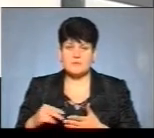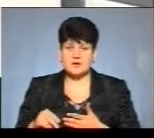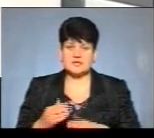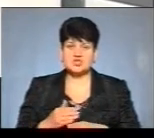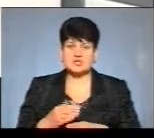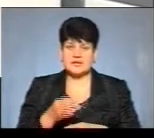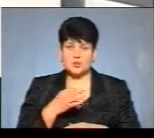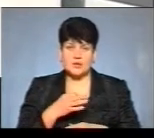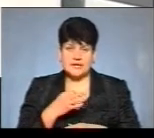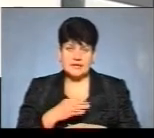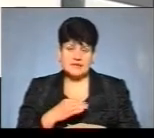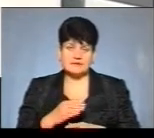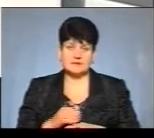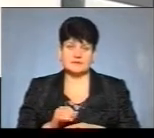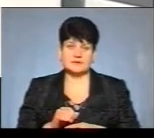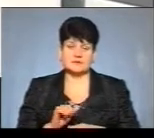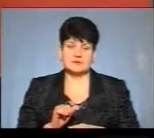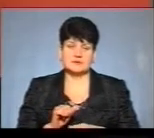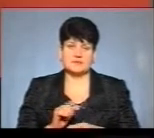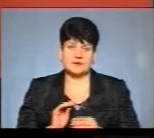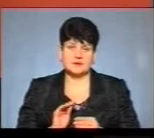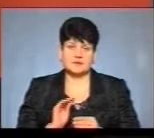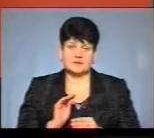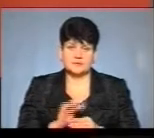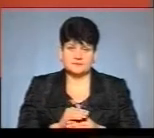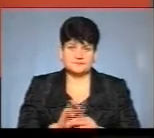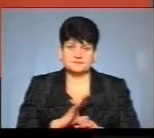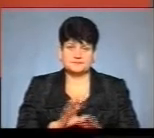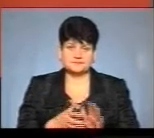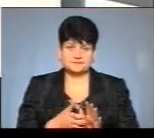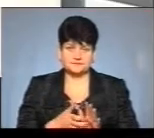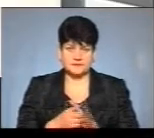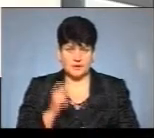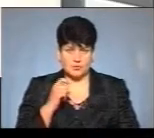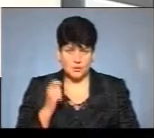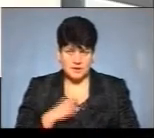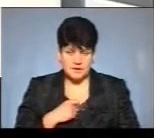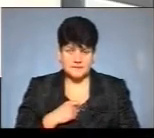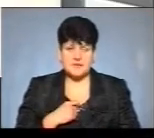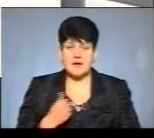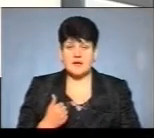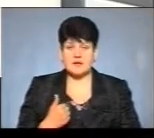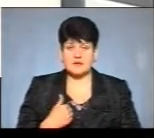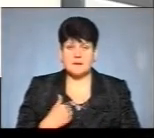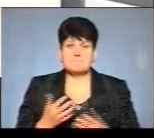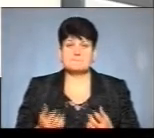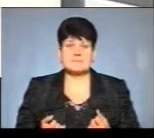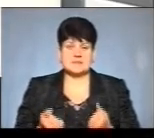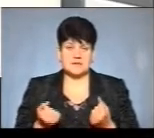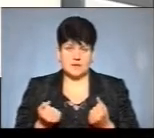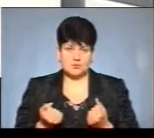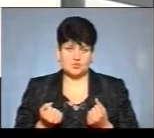частину ліків і перекрити цей дефіцит по Україні. Але я підтримую